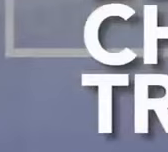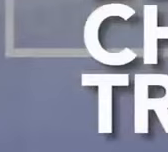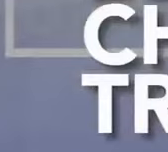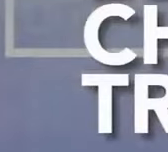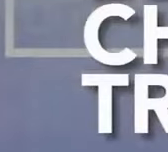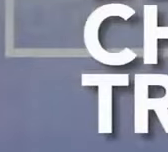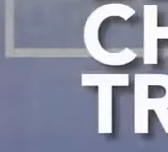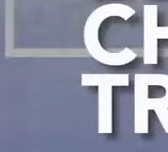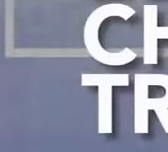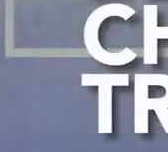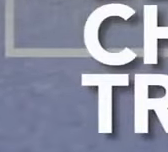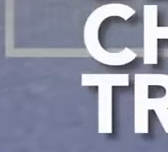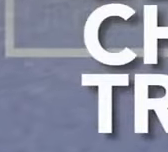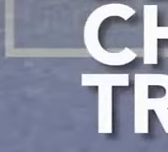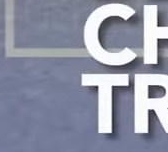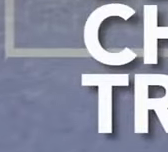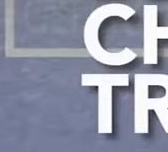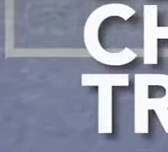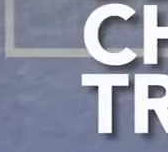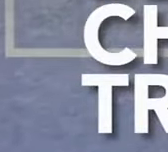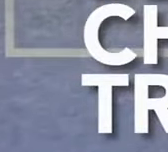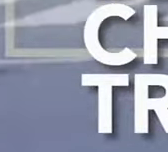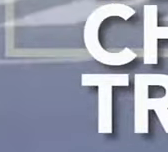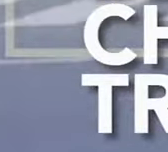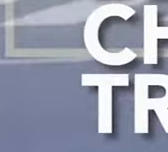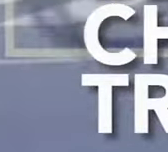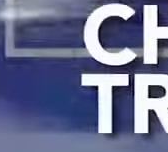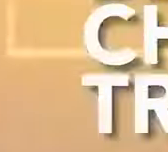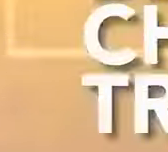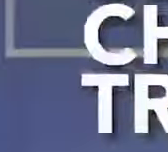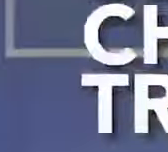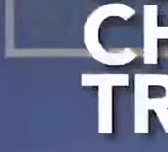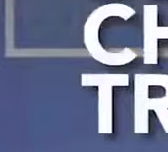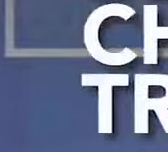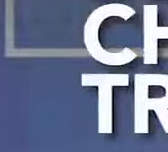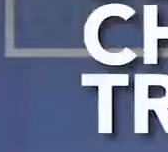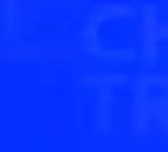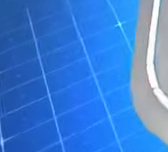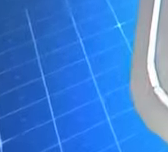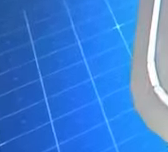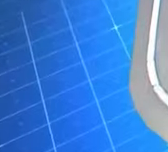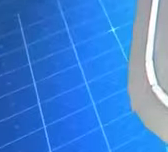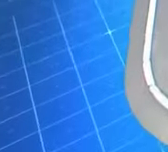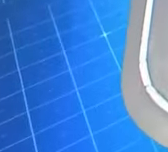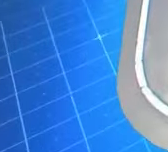Susunod na ang traffic enforcer na nagbi Santa Claus.